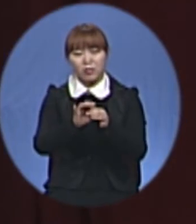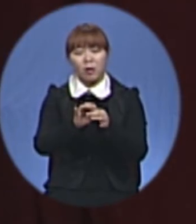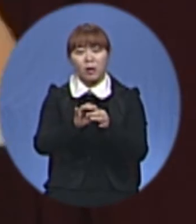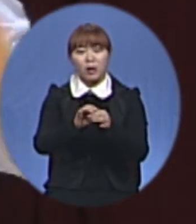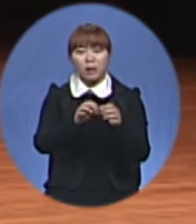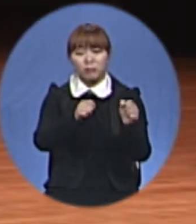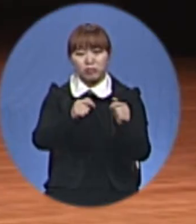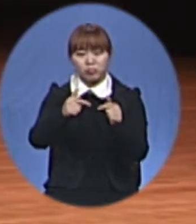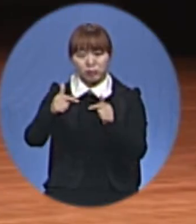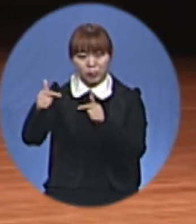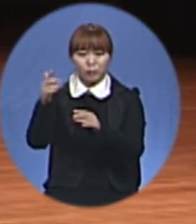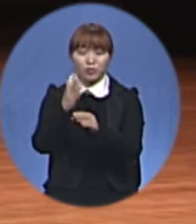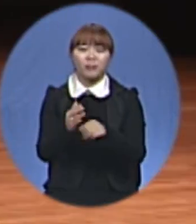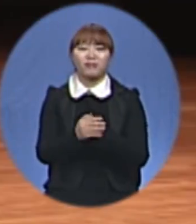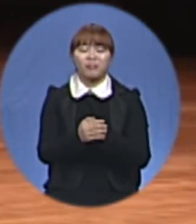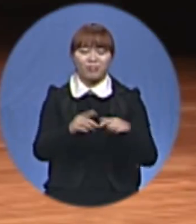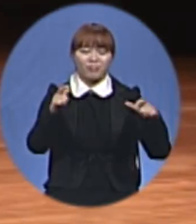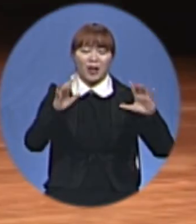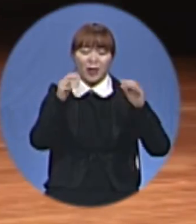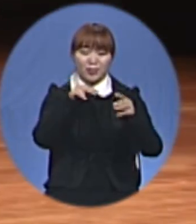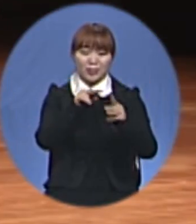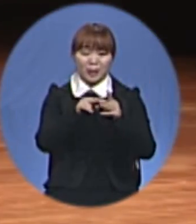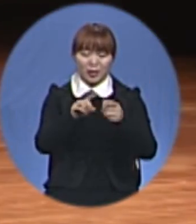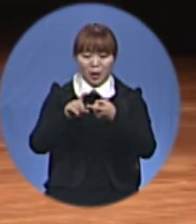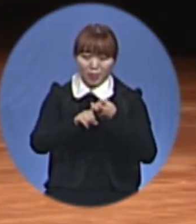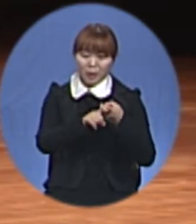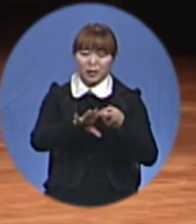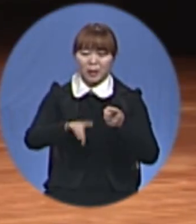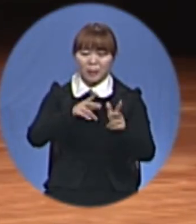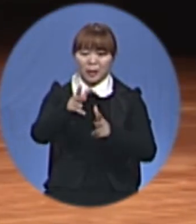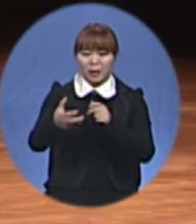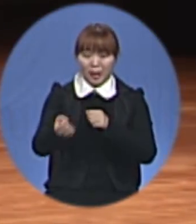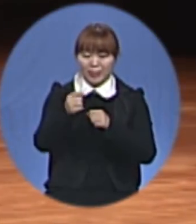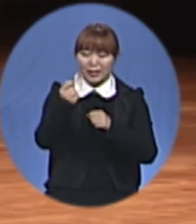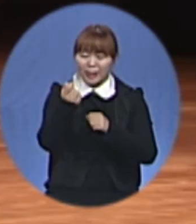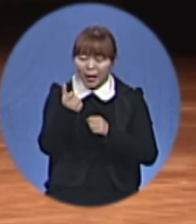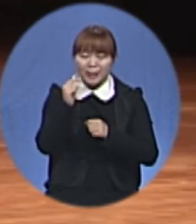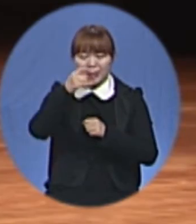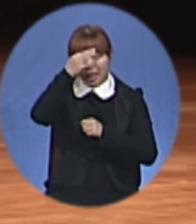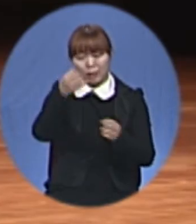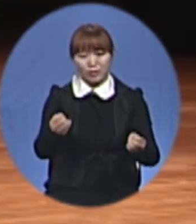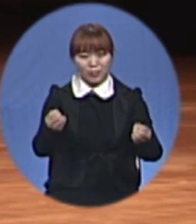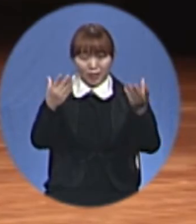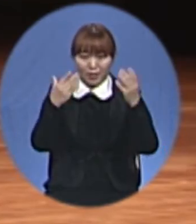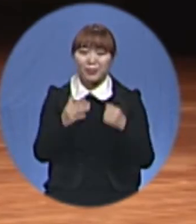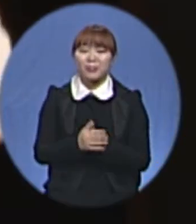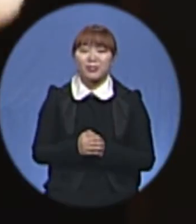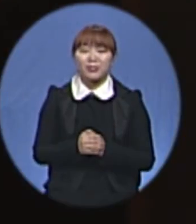있습니다. 지역아동센터가 연합해 첫삽을 뜬 작은 예술제.